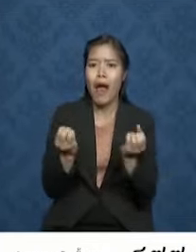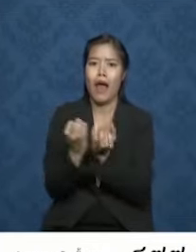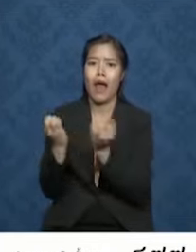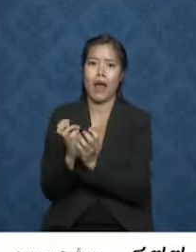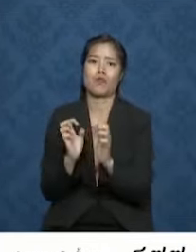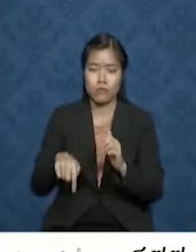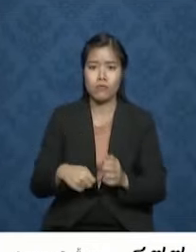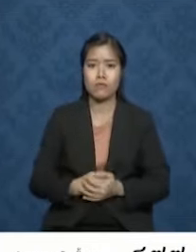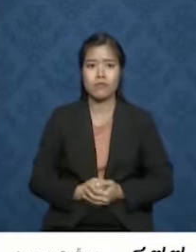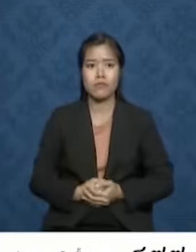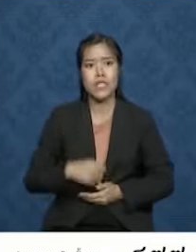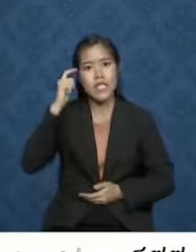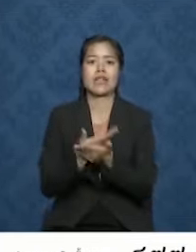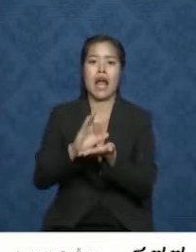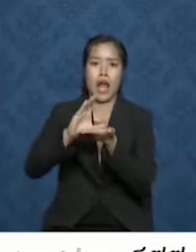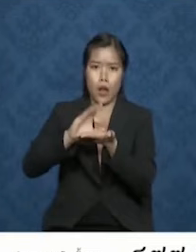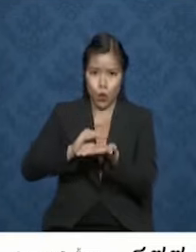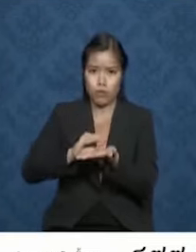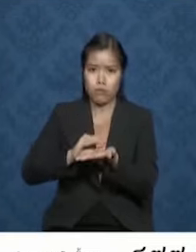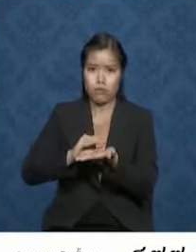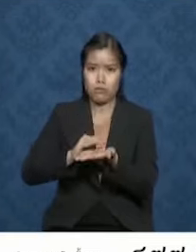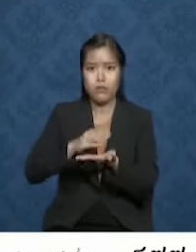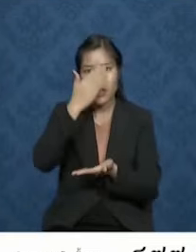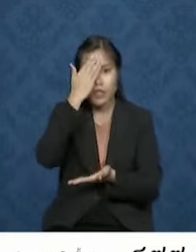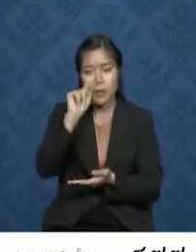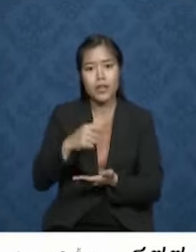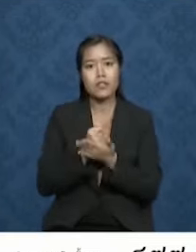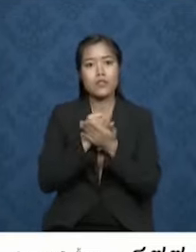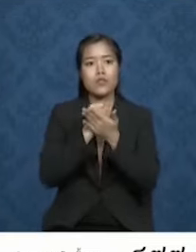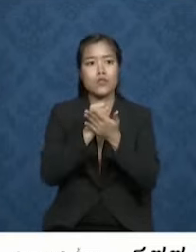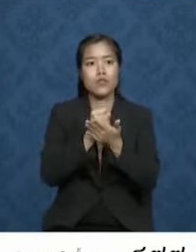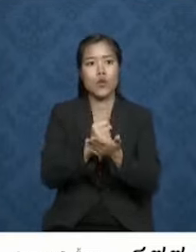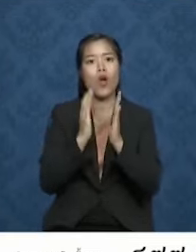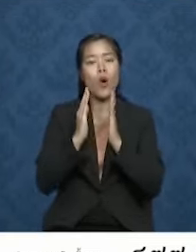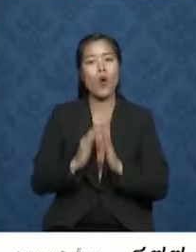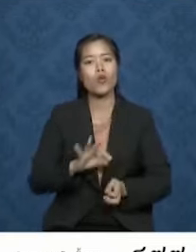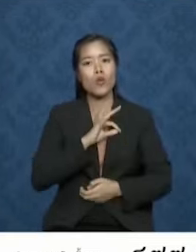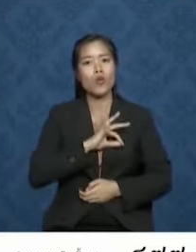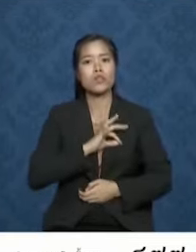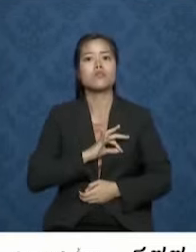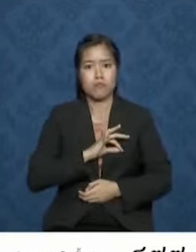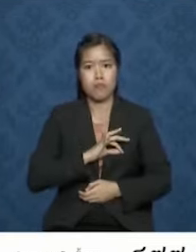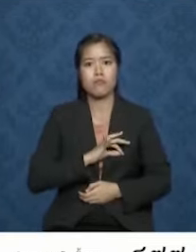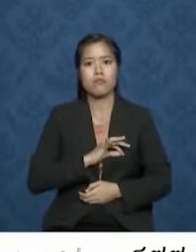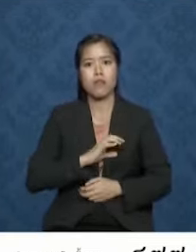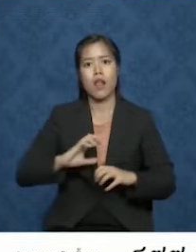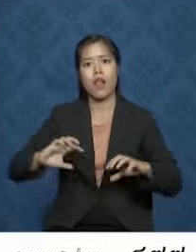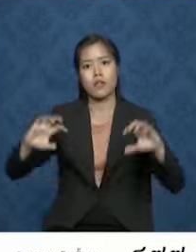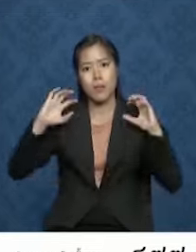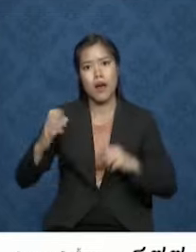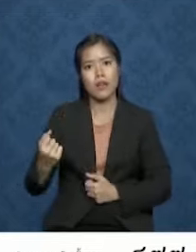จำเป็นครับที่จะต้องตัดลดงบประมาณเพื่อสร้างบรรยากาศให้คนรู้สึกว่าอำนาจรัฐมีความชอบธรรมไม่ใช่ต้องถูก